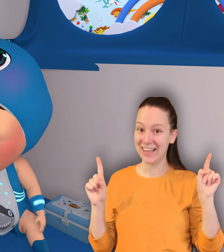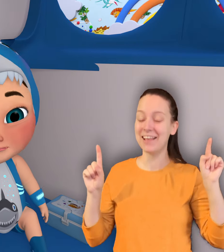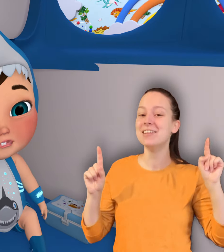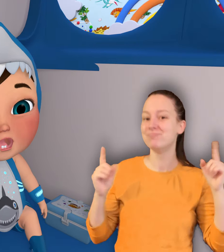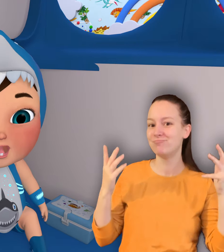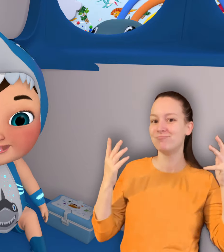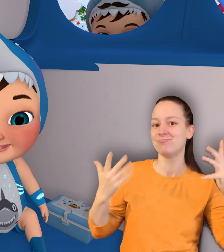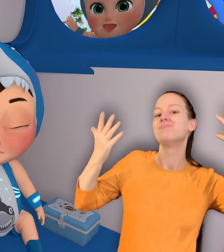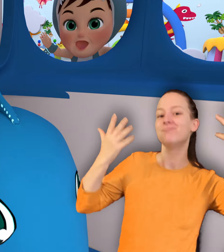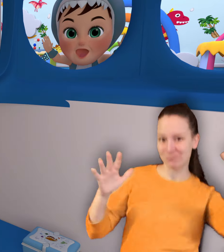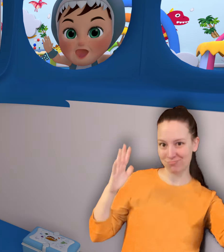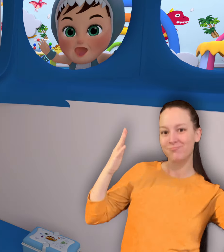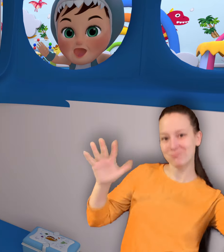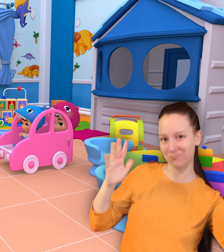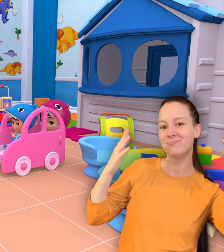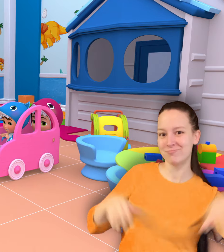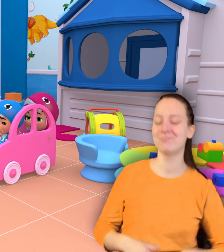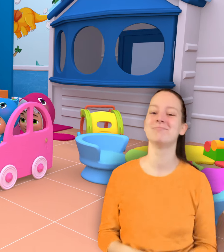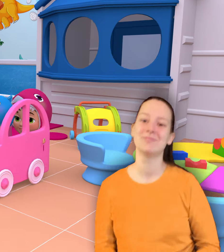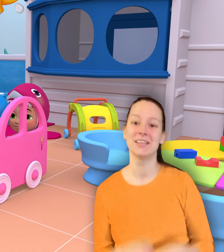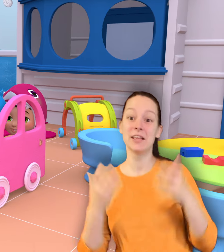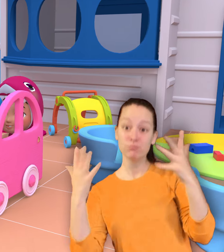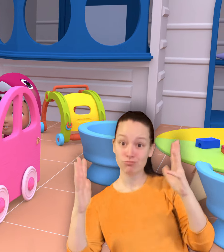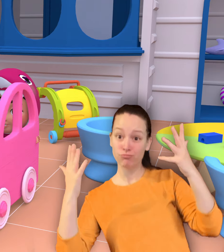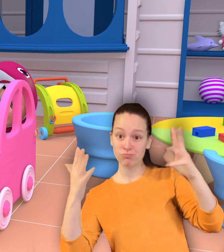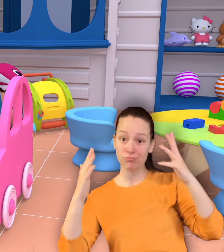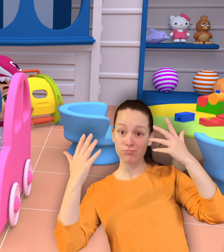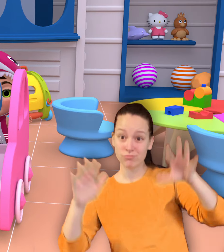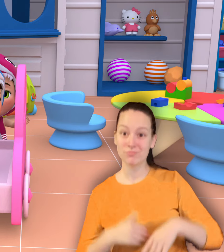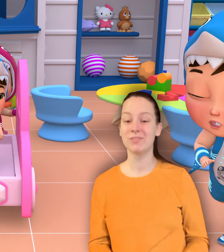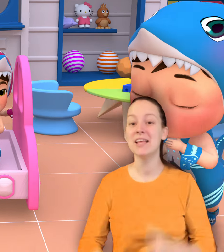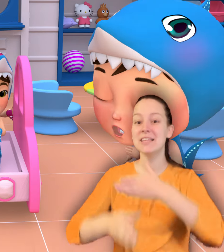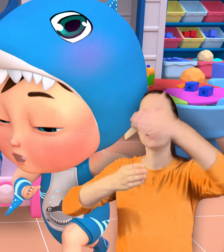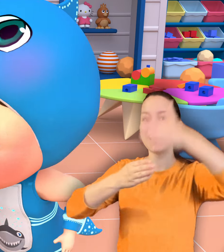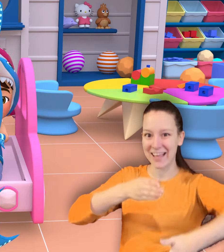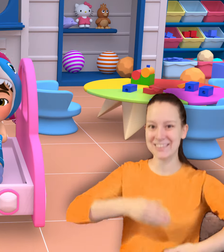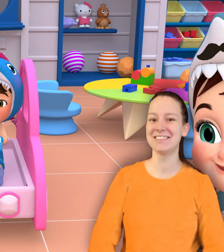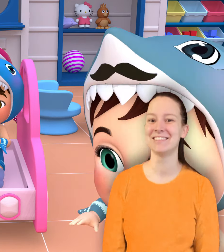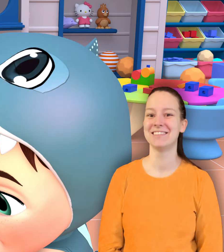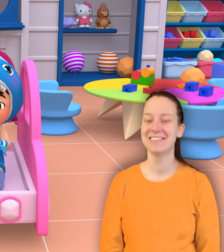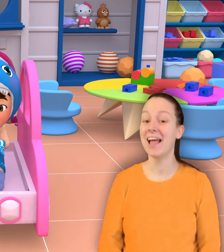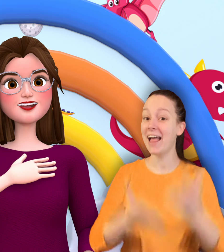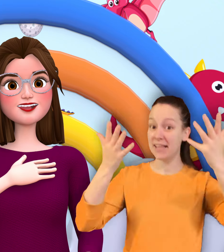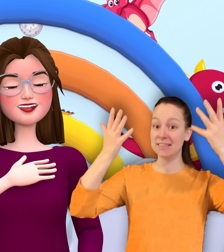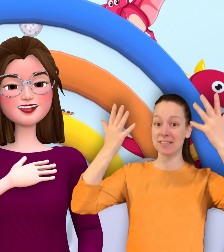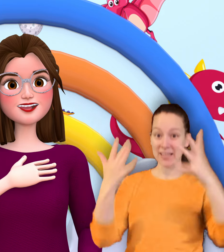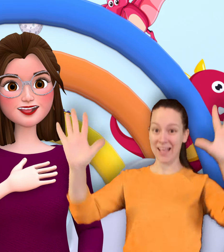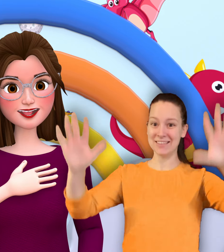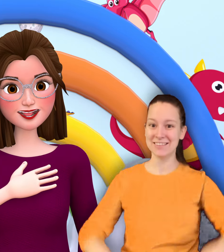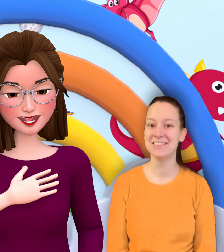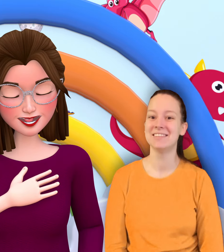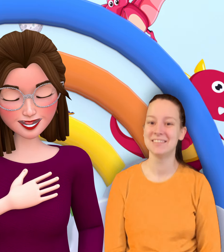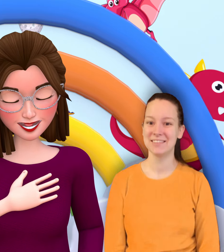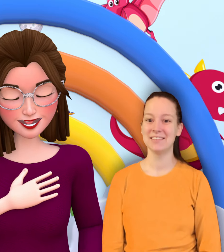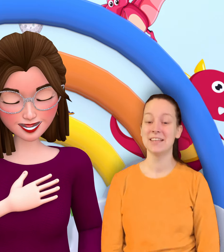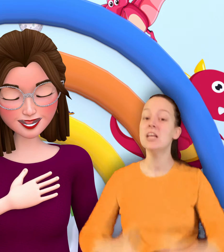生きてる嬉しい楽しい驚